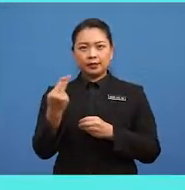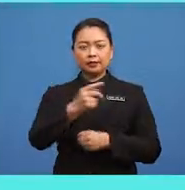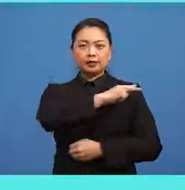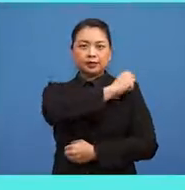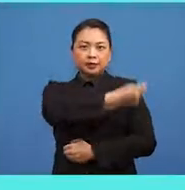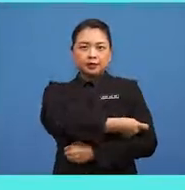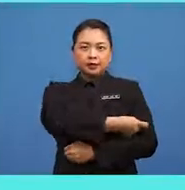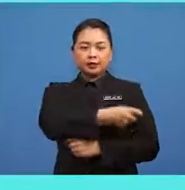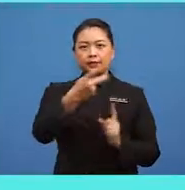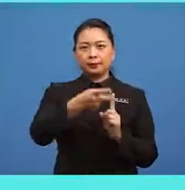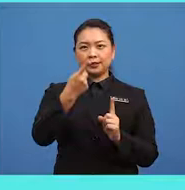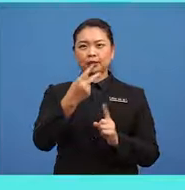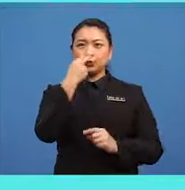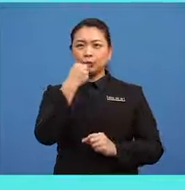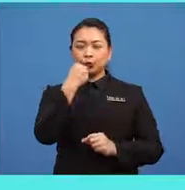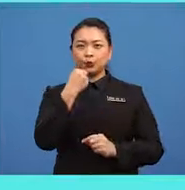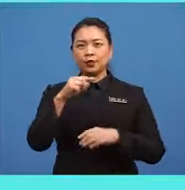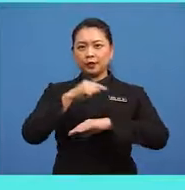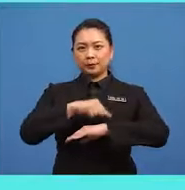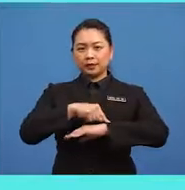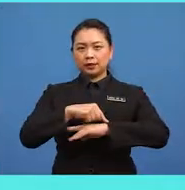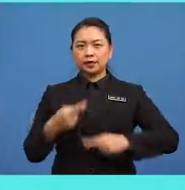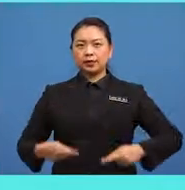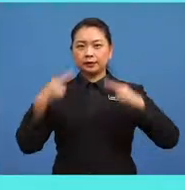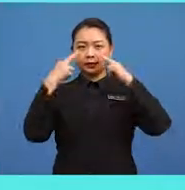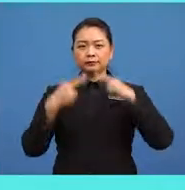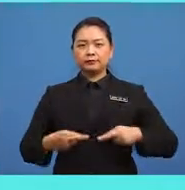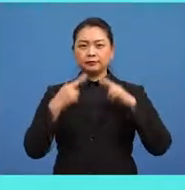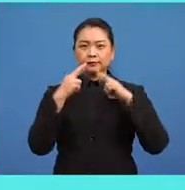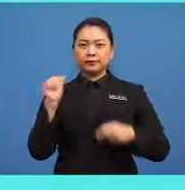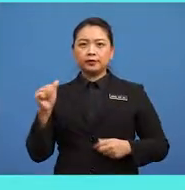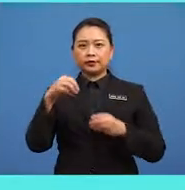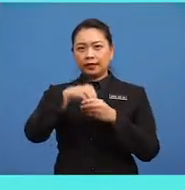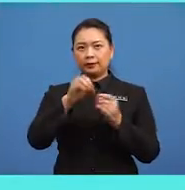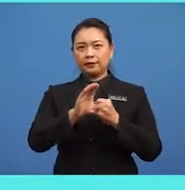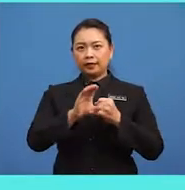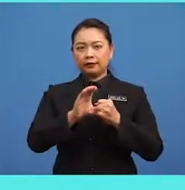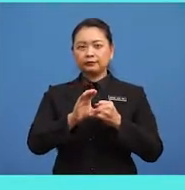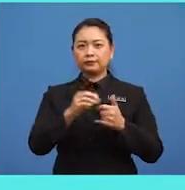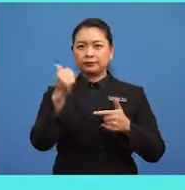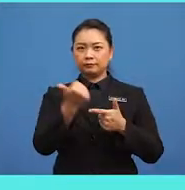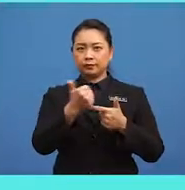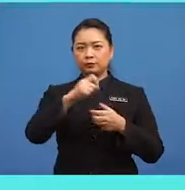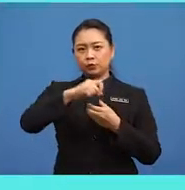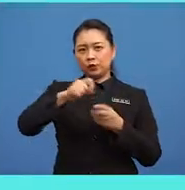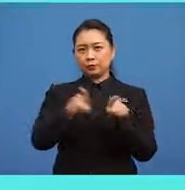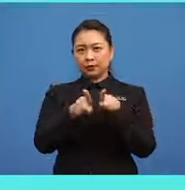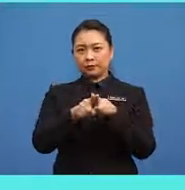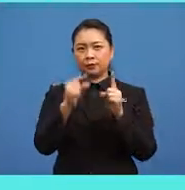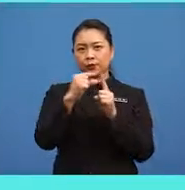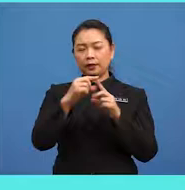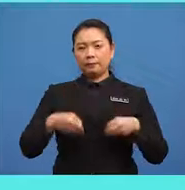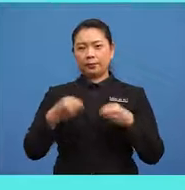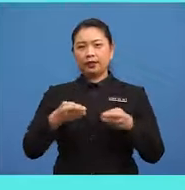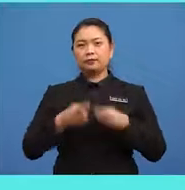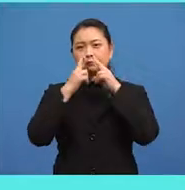tenaga daripada glukosa semasa respirasi aerob dalam sel, menulis persamaan perkataan